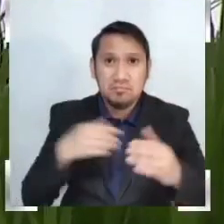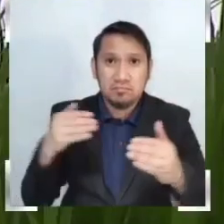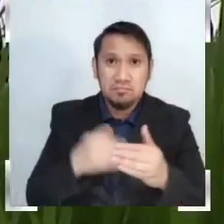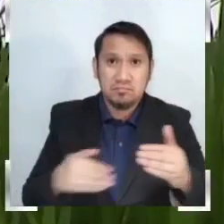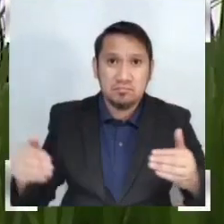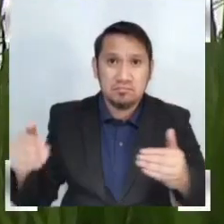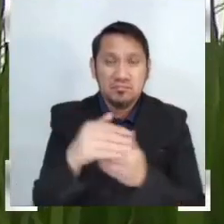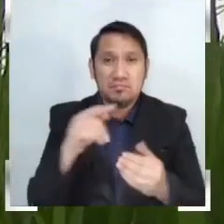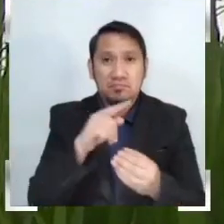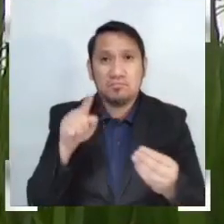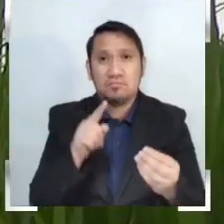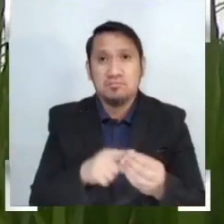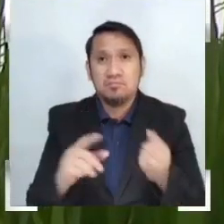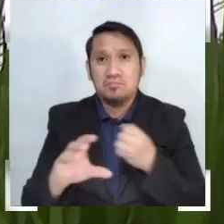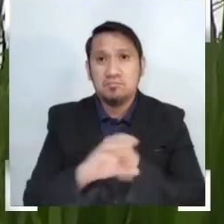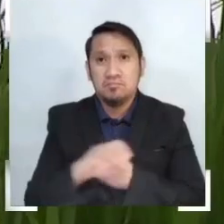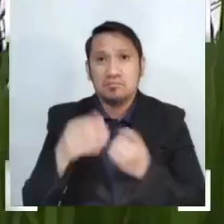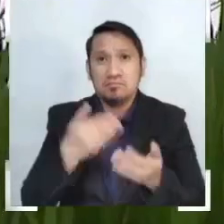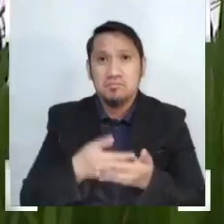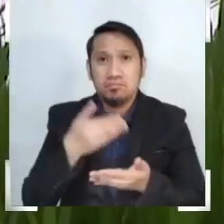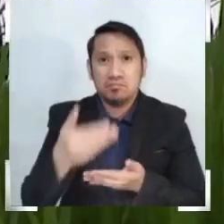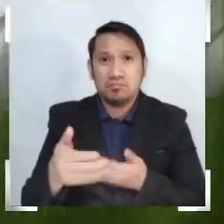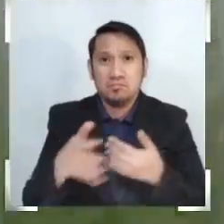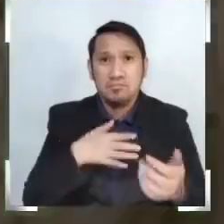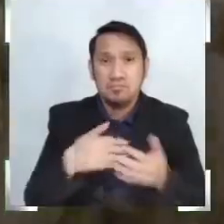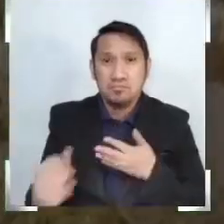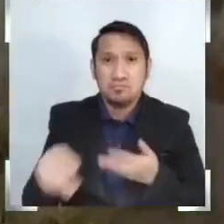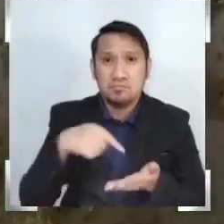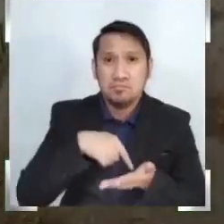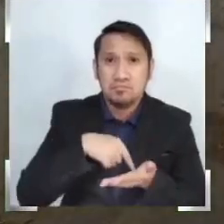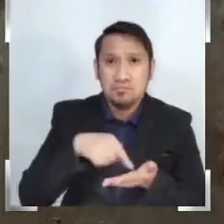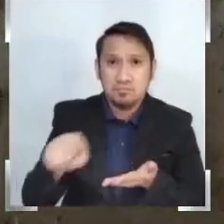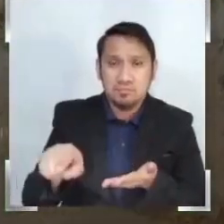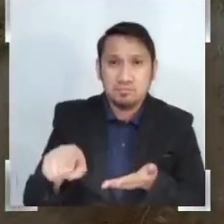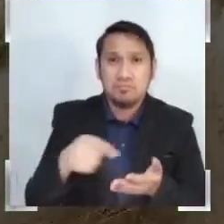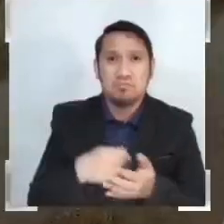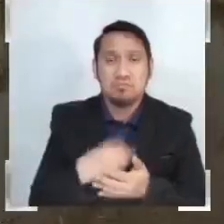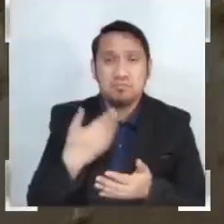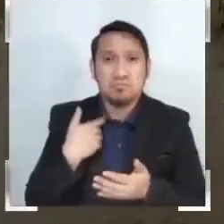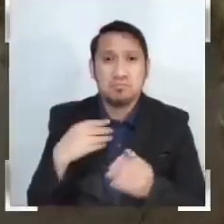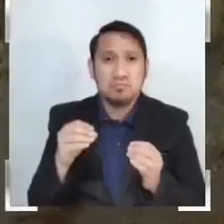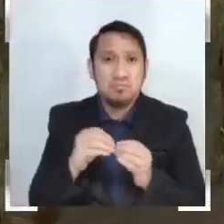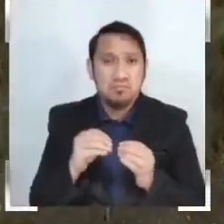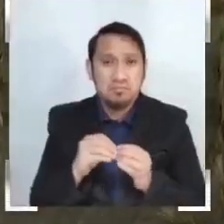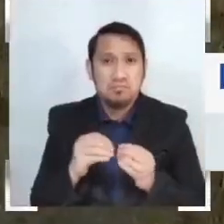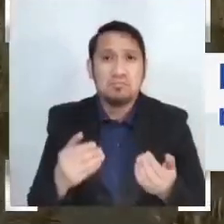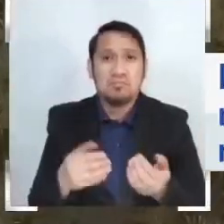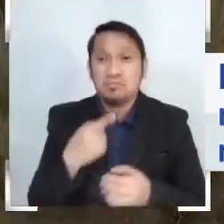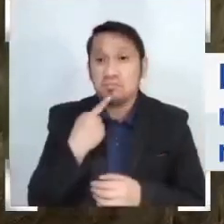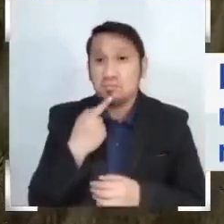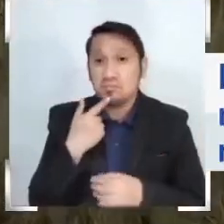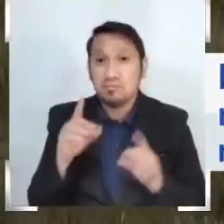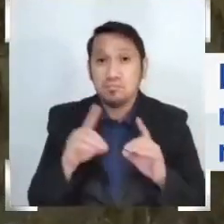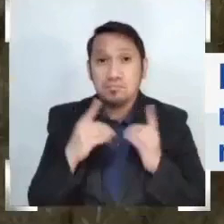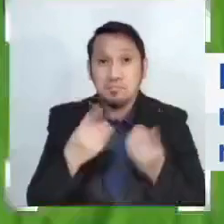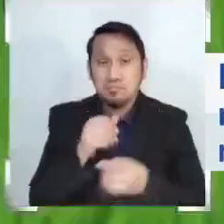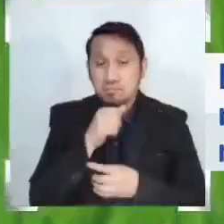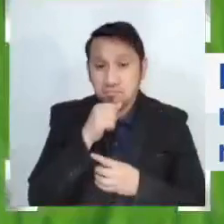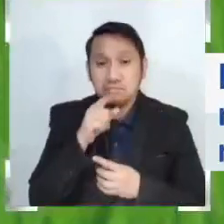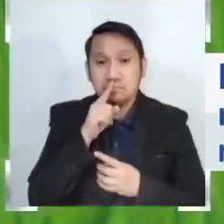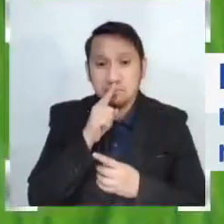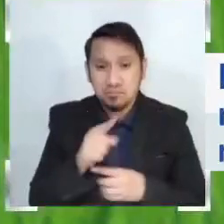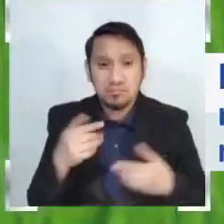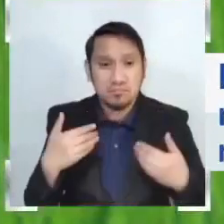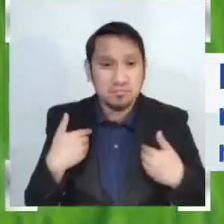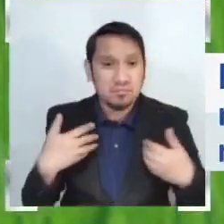sa pamimili kahit magbayad tayo ng konting premium. Ayon sa Department of Agriculture, may hamon sa supply ng bigas ngayon.